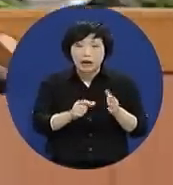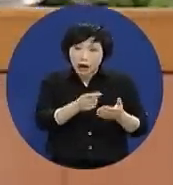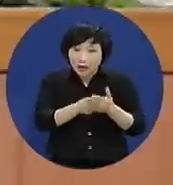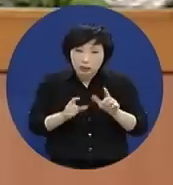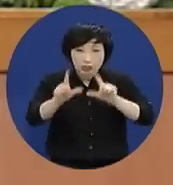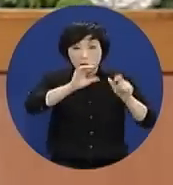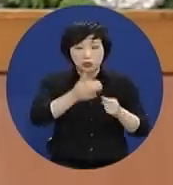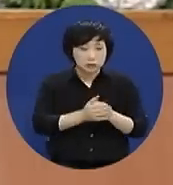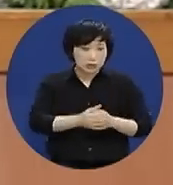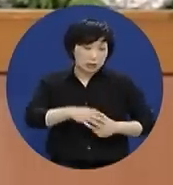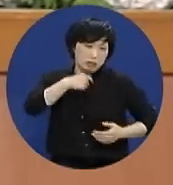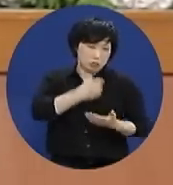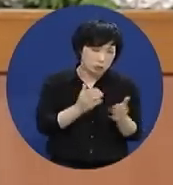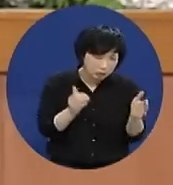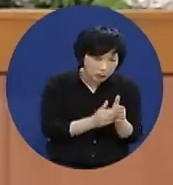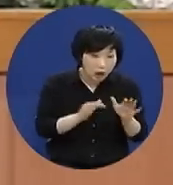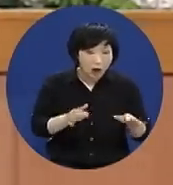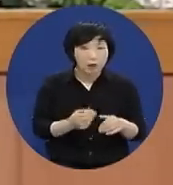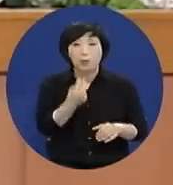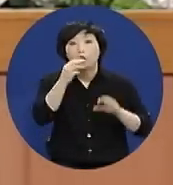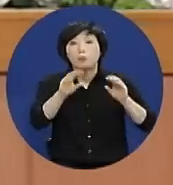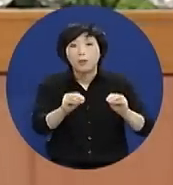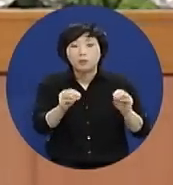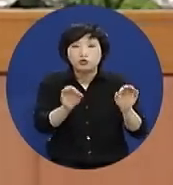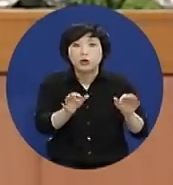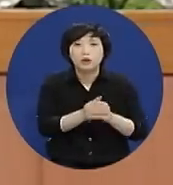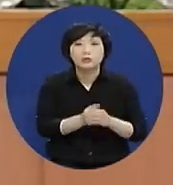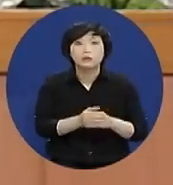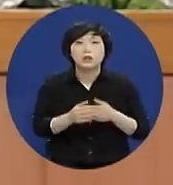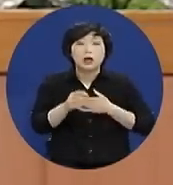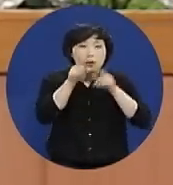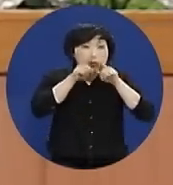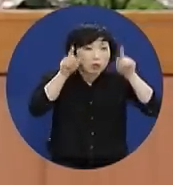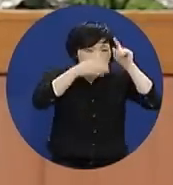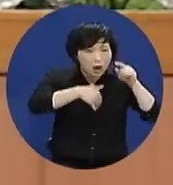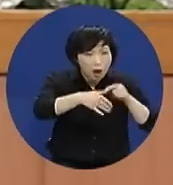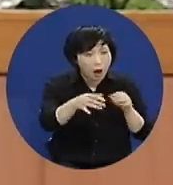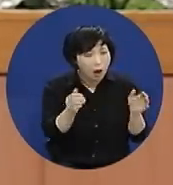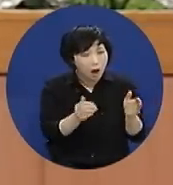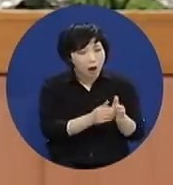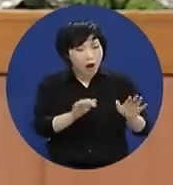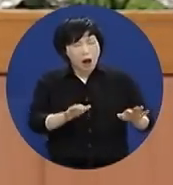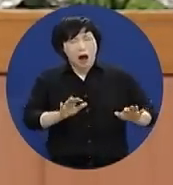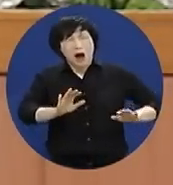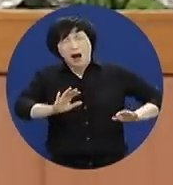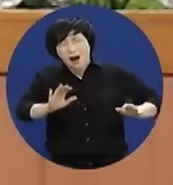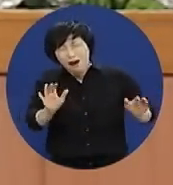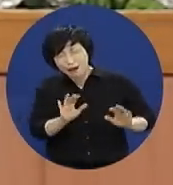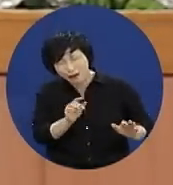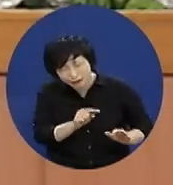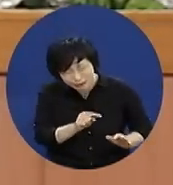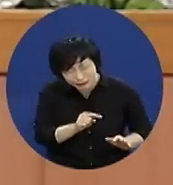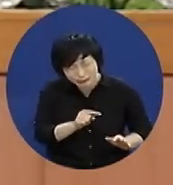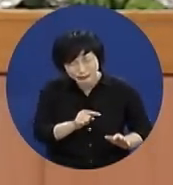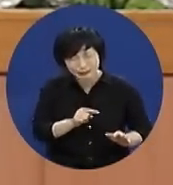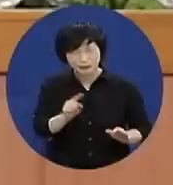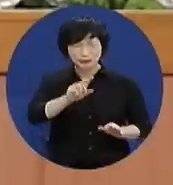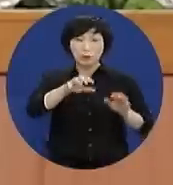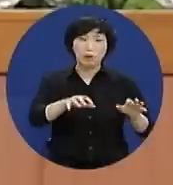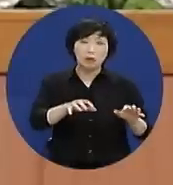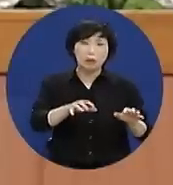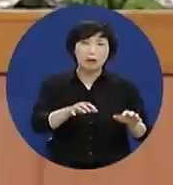人生が惑わされて命が終わった後地獄に入るとおいここはとこ